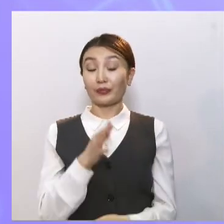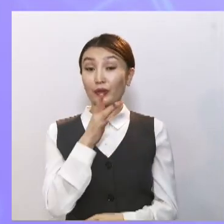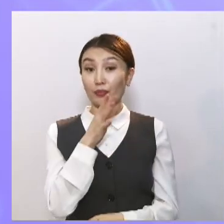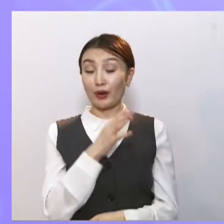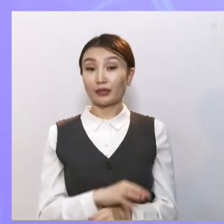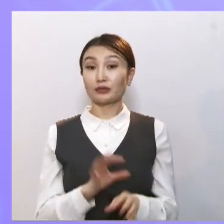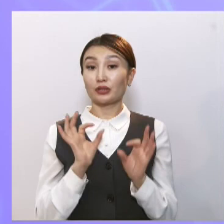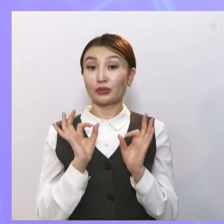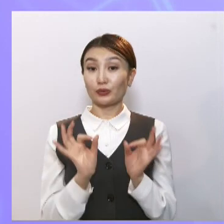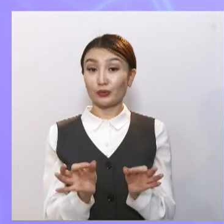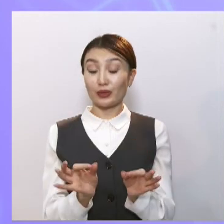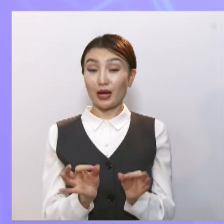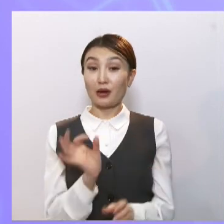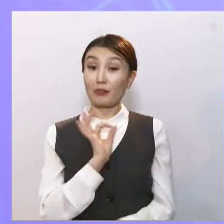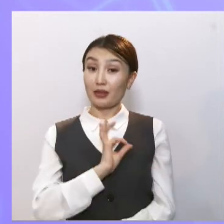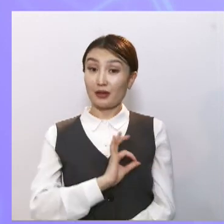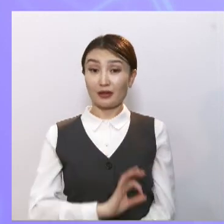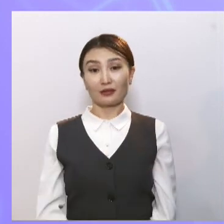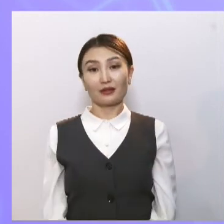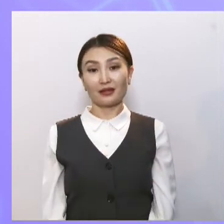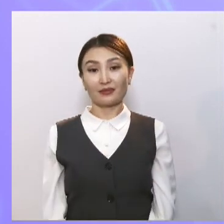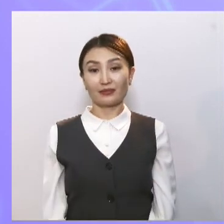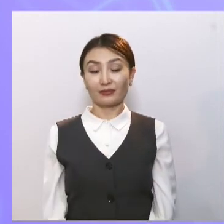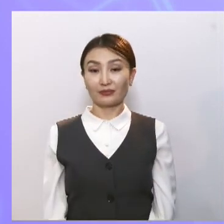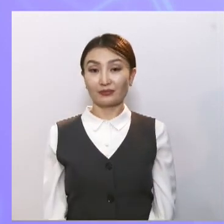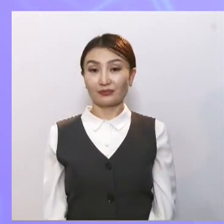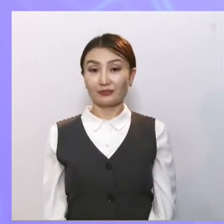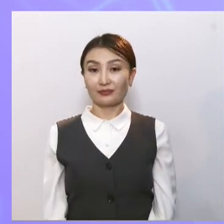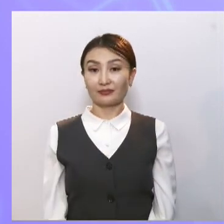Убақытты тура пайдаланғыла.